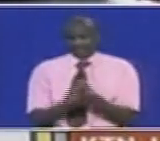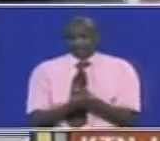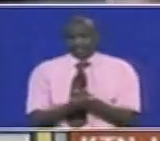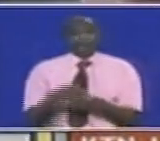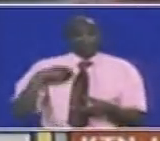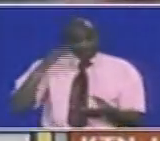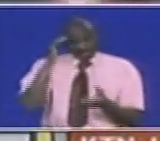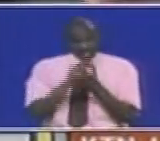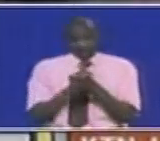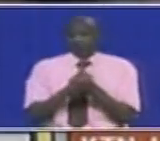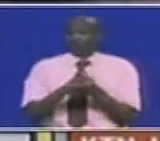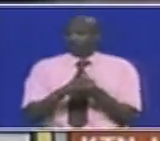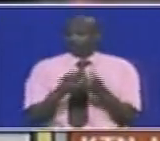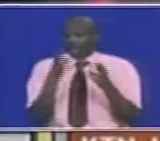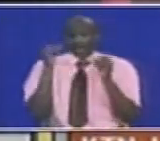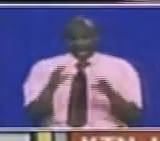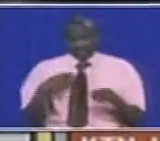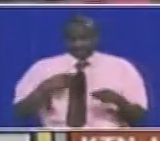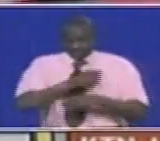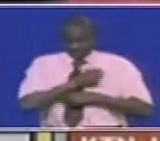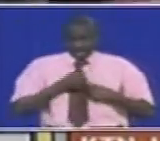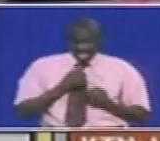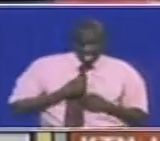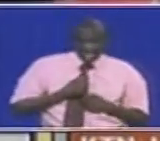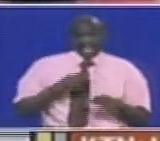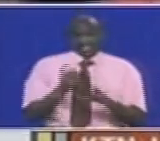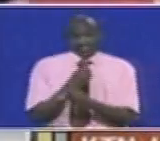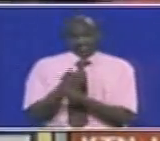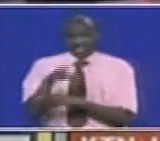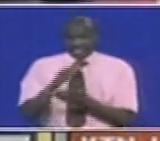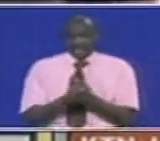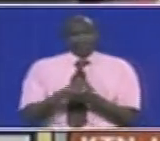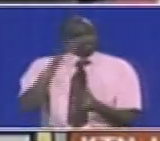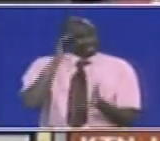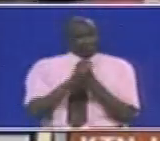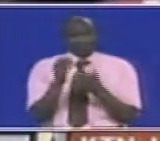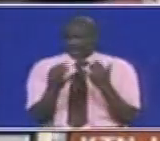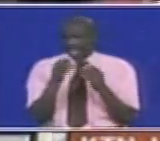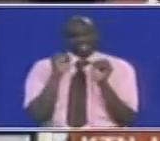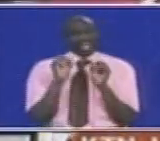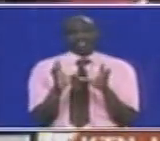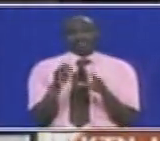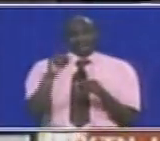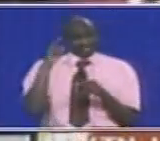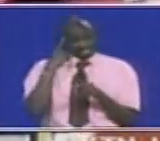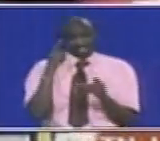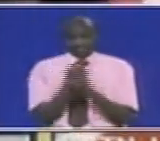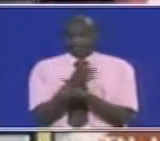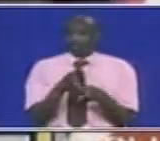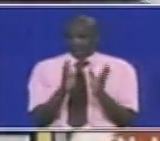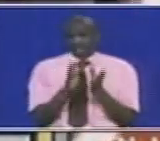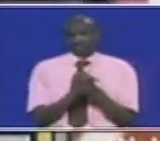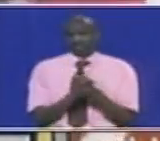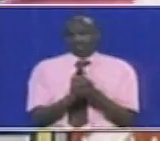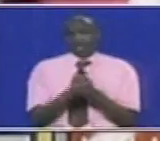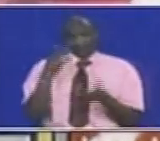kwa maana wao imefungwa kwa shingo, katikati ya kifua na kwa miguu. Mimi siamini kama ni moto hiyo, kama ni kisi hiyo ya moto